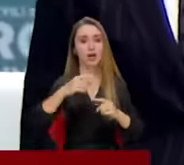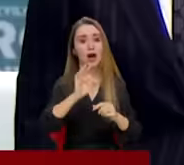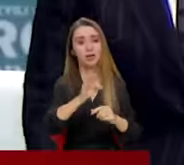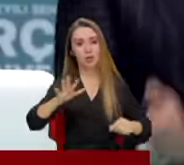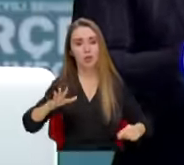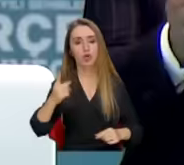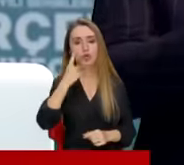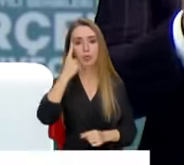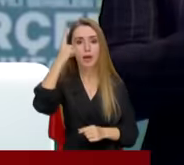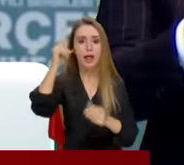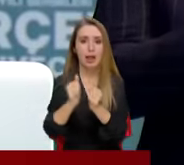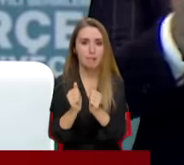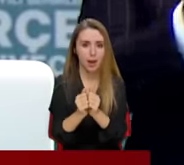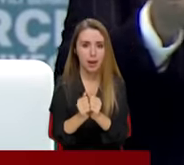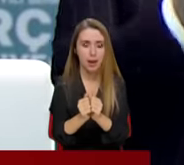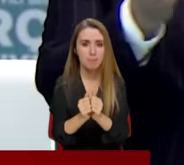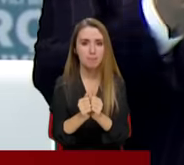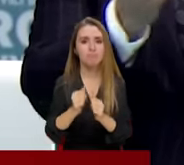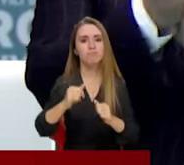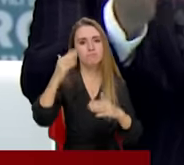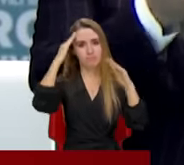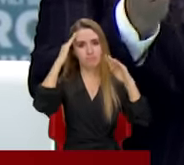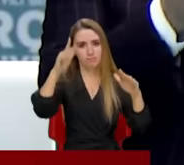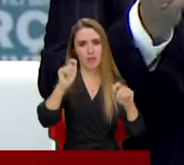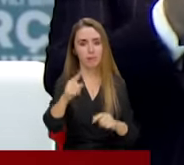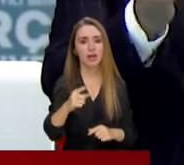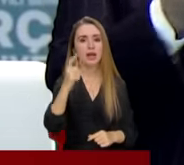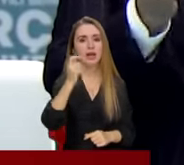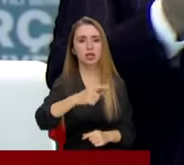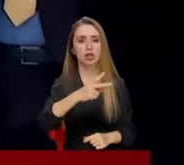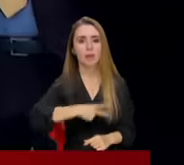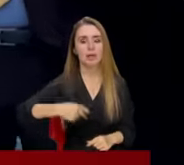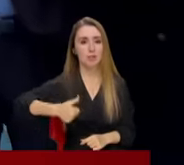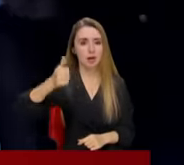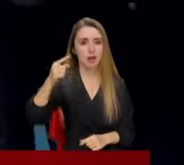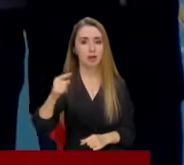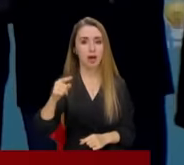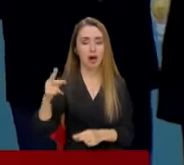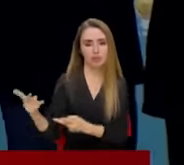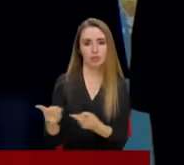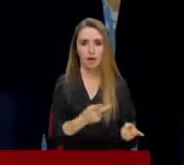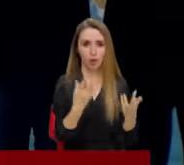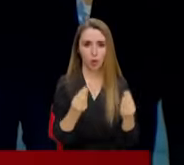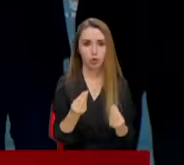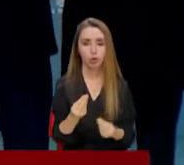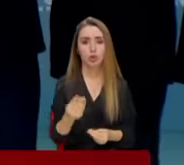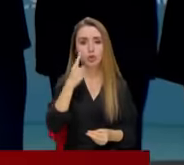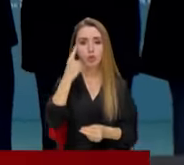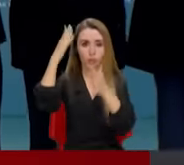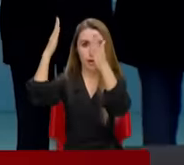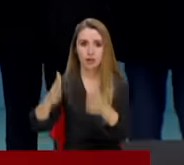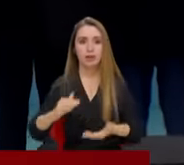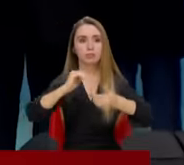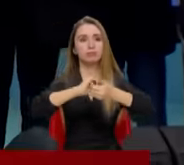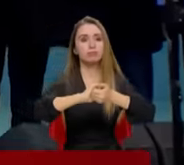Altınok, Cumhurbaşkanı ile beraber partilileri selamladı. İlçe belediye başkanları da çağrıldı kürsüye. Erdoğan'ın elini